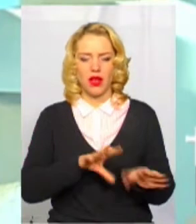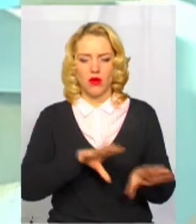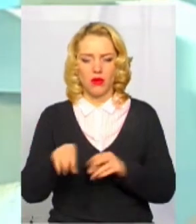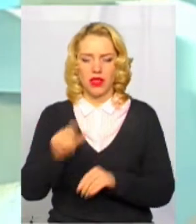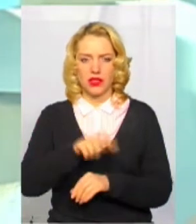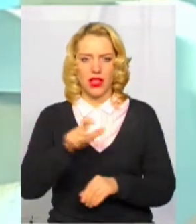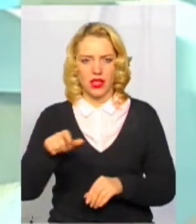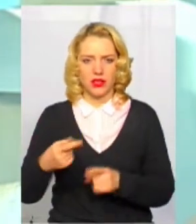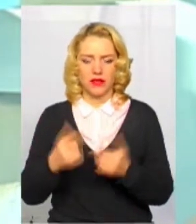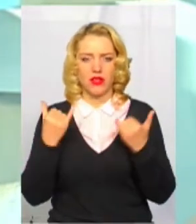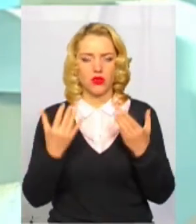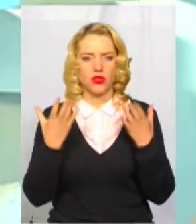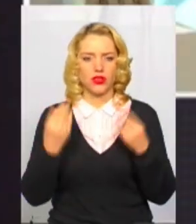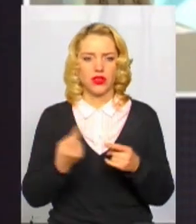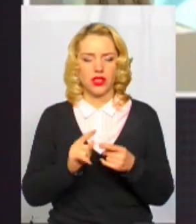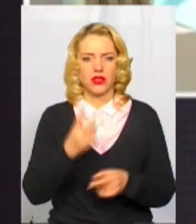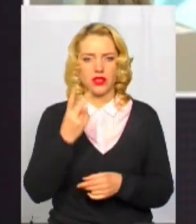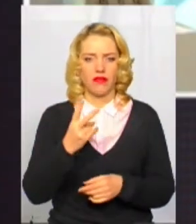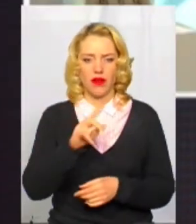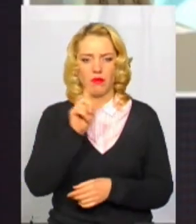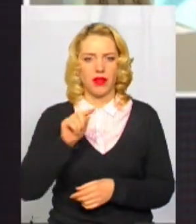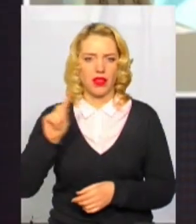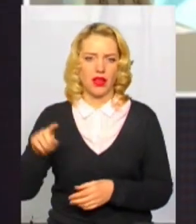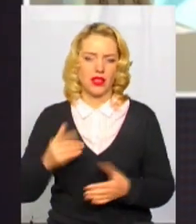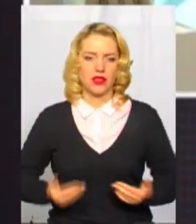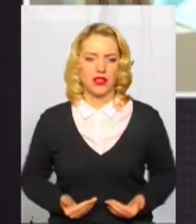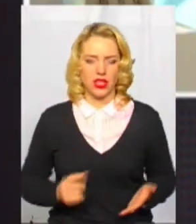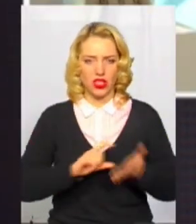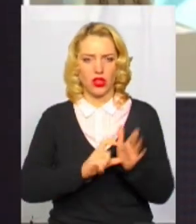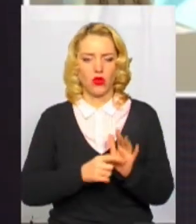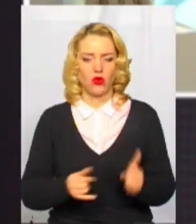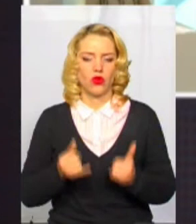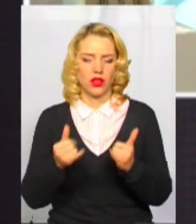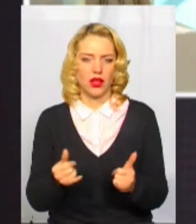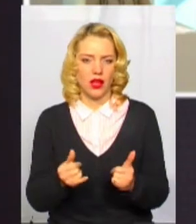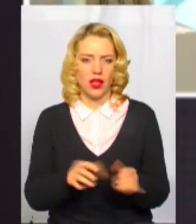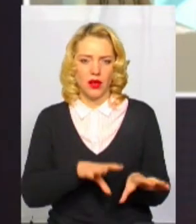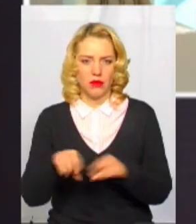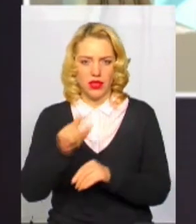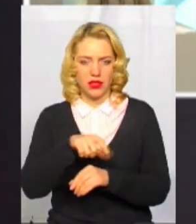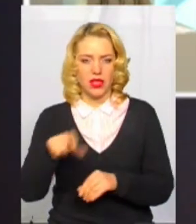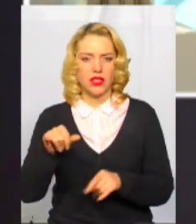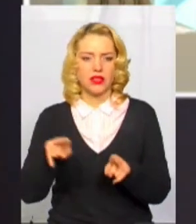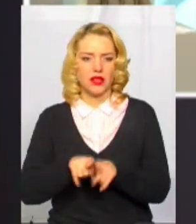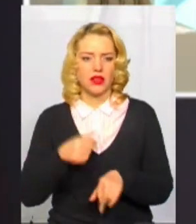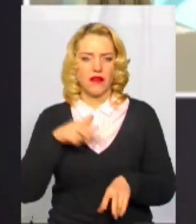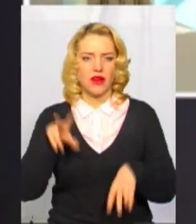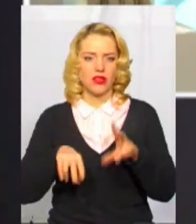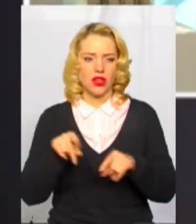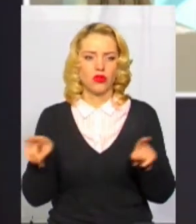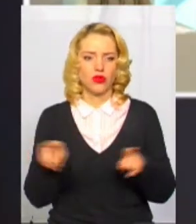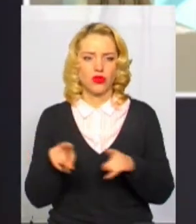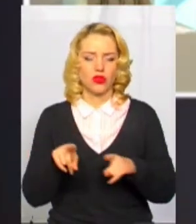На сьогоднішній день це два питання, я вважаю. Це житло для переселенців і, я так вважаю, що